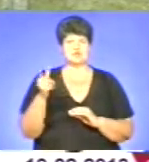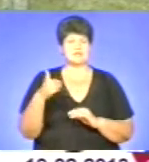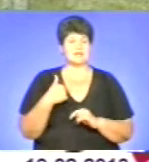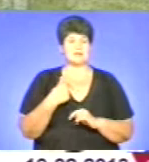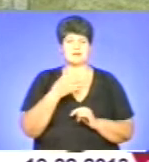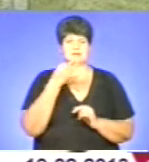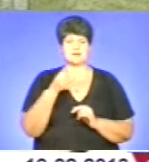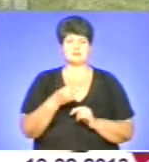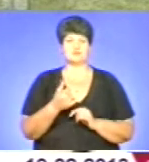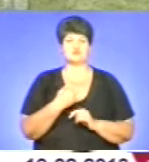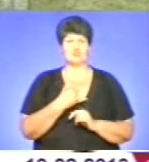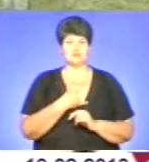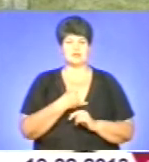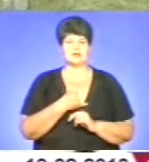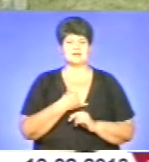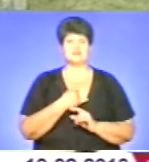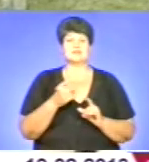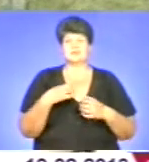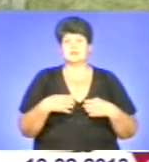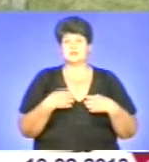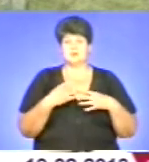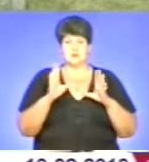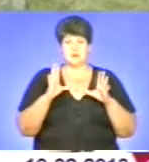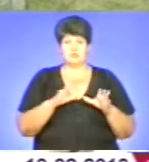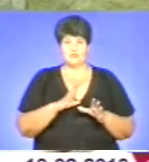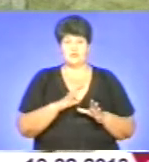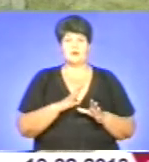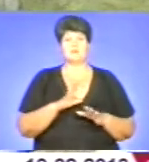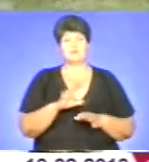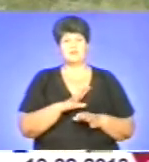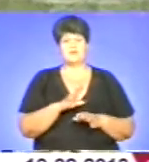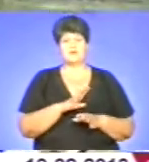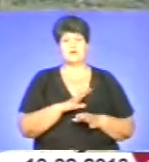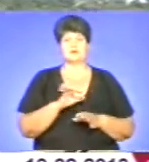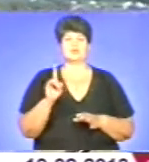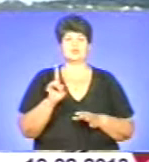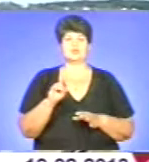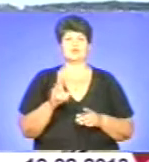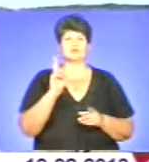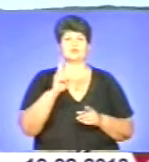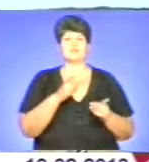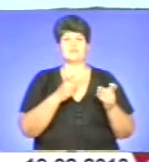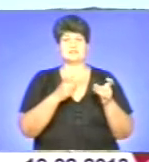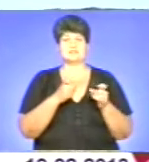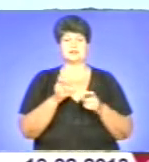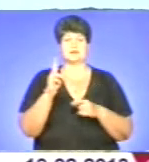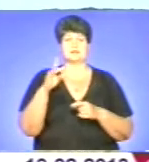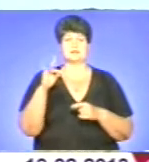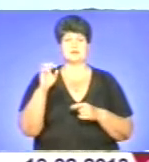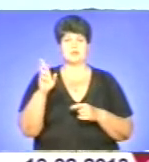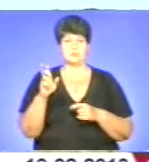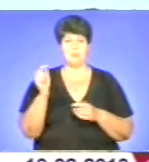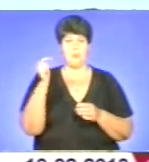в нас щось таке страшне буває буває що От наприклад зараз то сь вистрілить там дробинка попаде